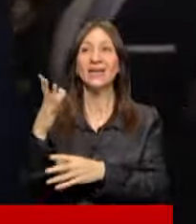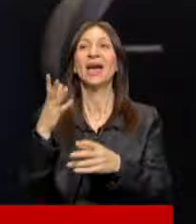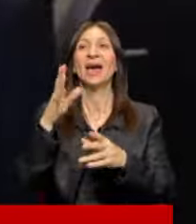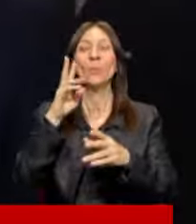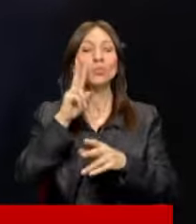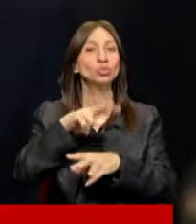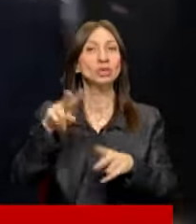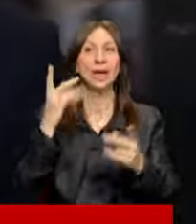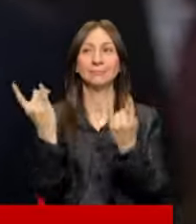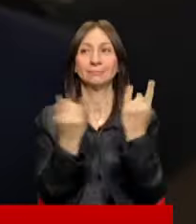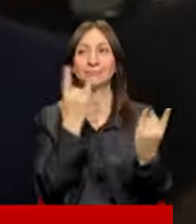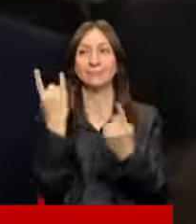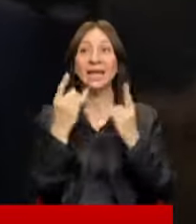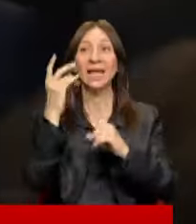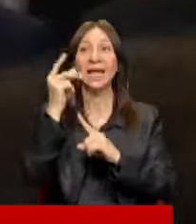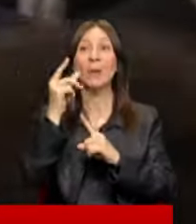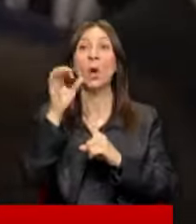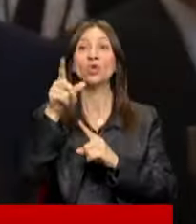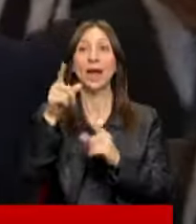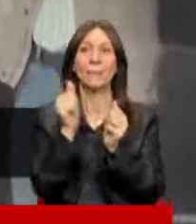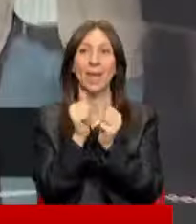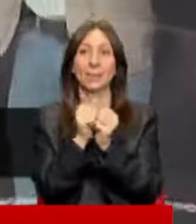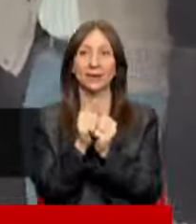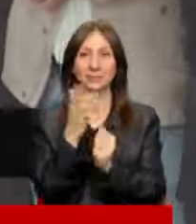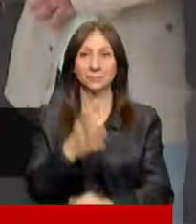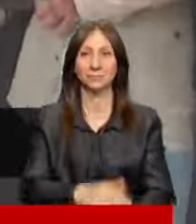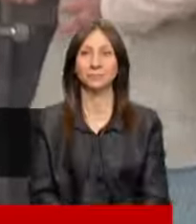müzesini gezdiler. Tarihçi İlber Ortaylı da eşlik etti.